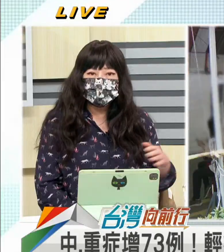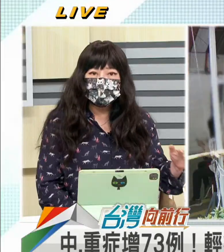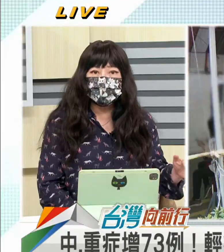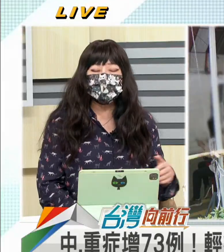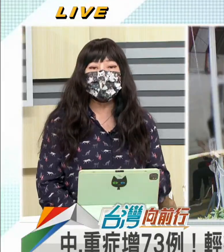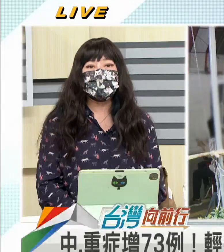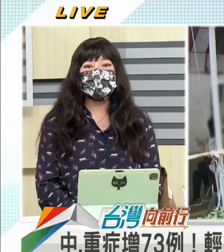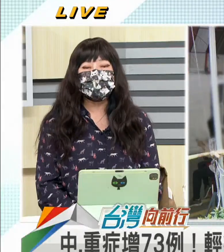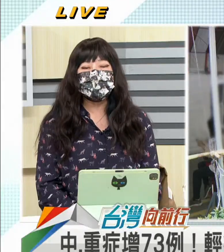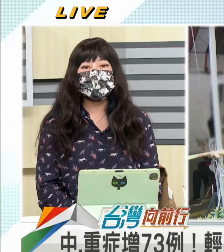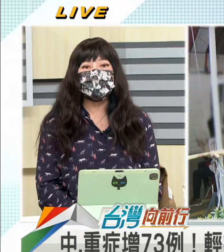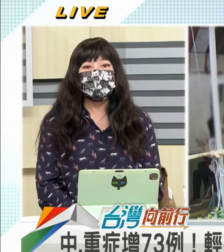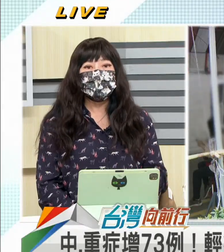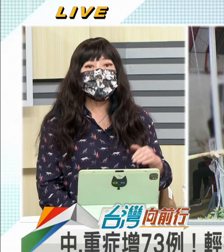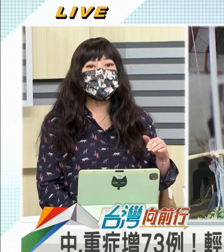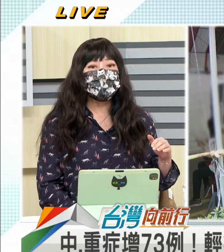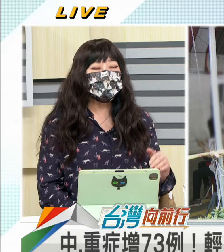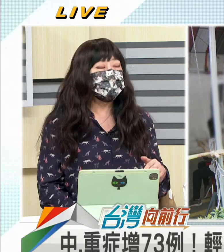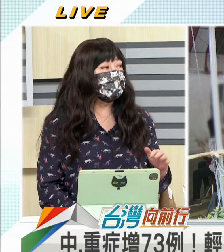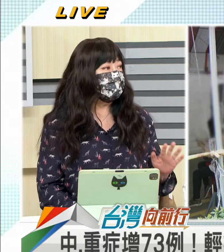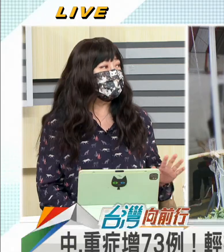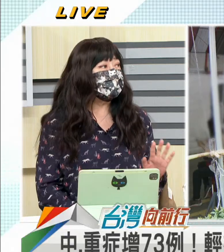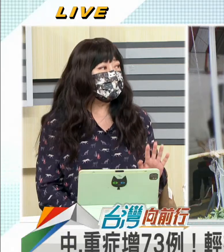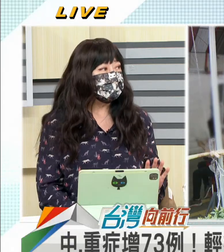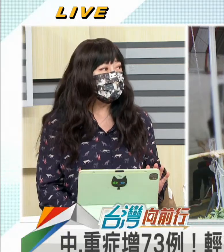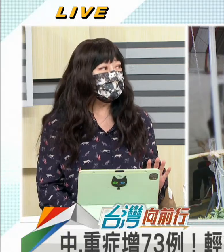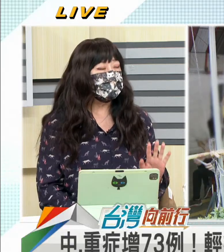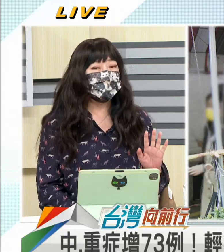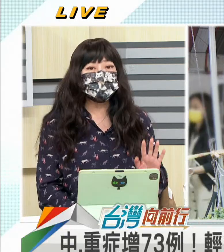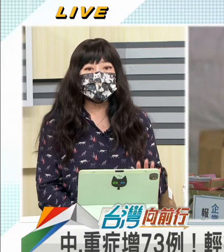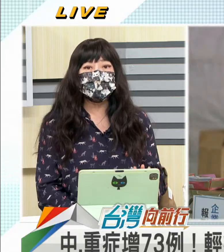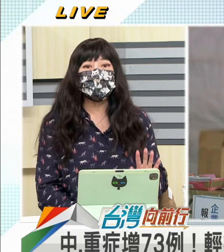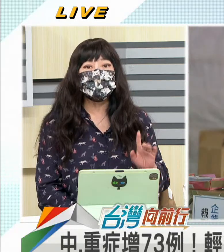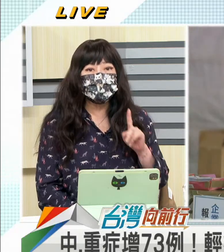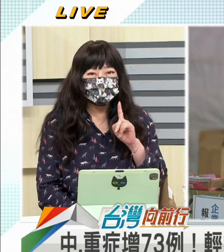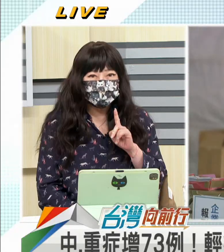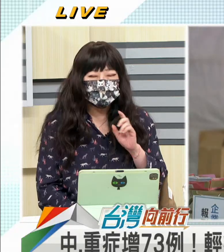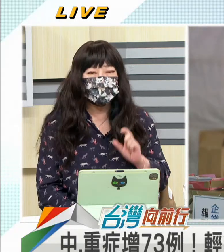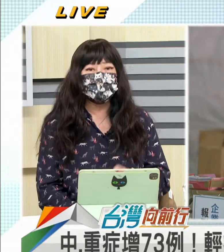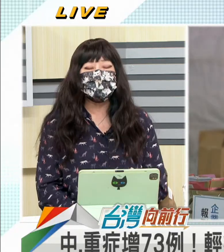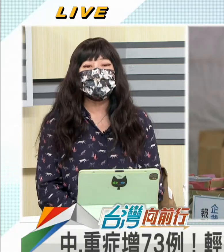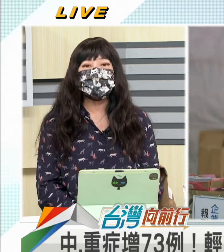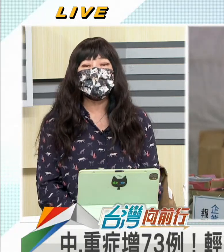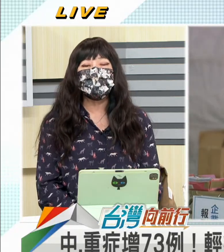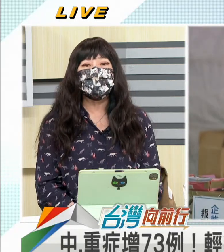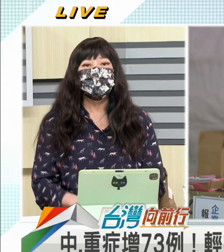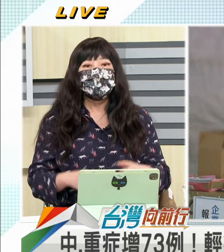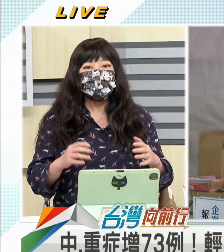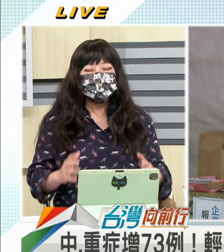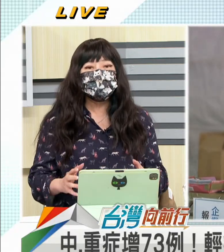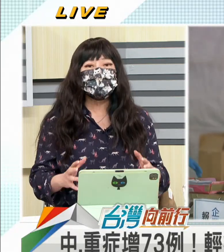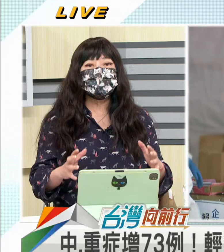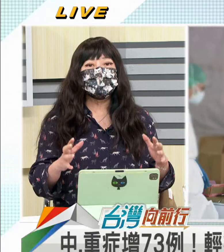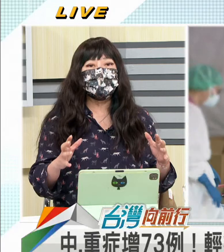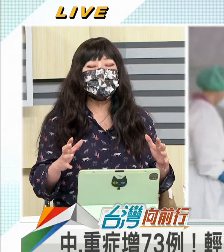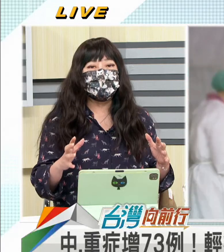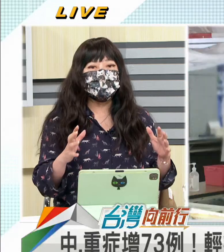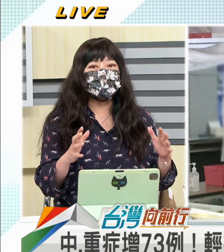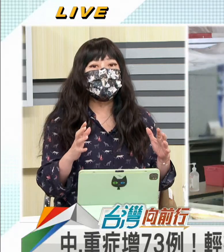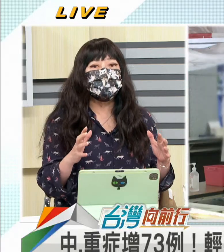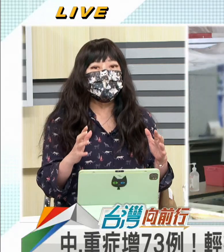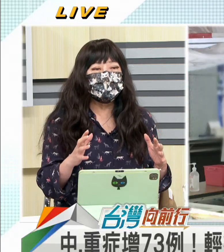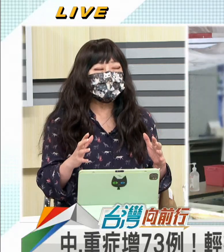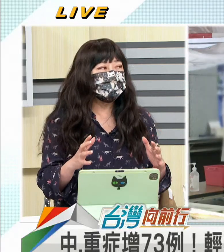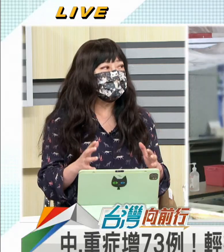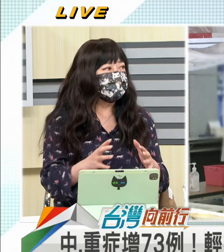以其他国家的例子啊，因为日本很不幸的在去年他们曾经遇到过一短暂的阶段，就是他们把